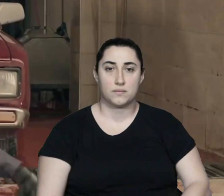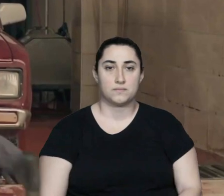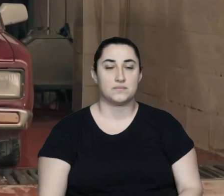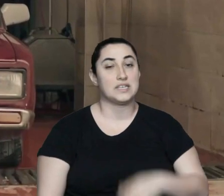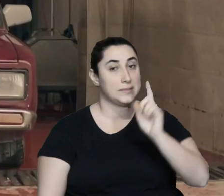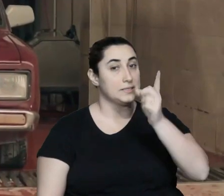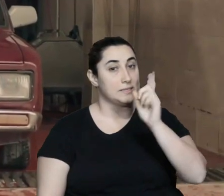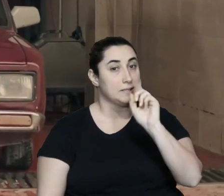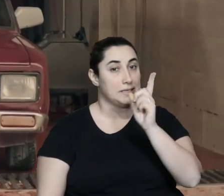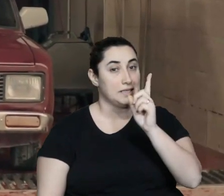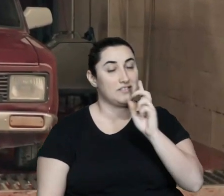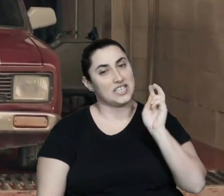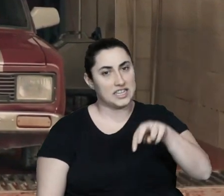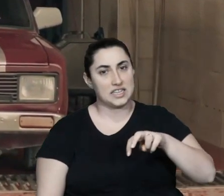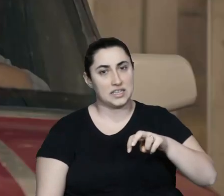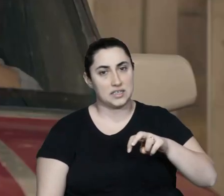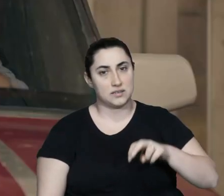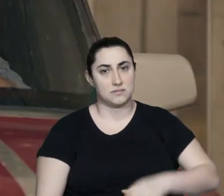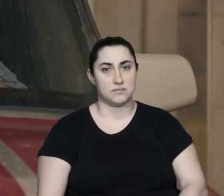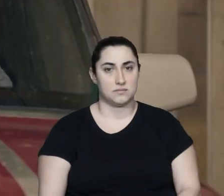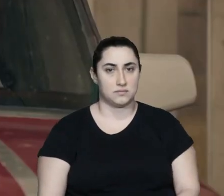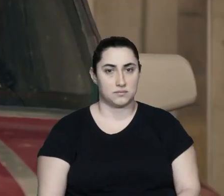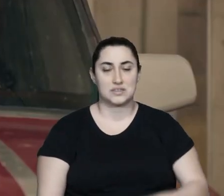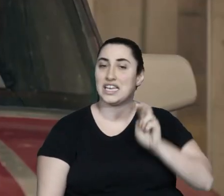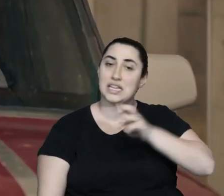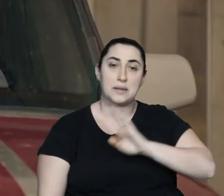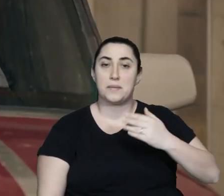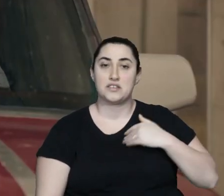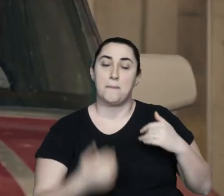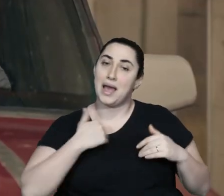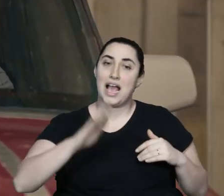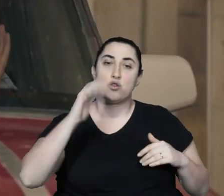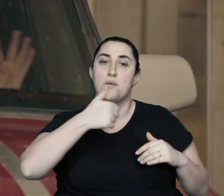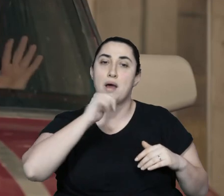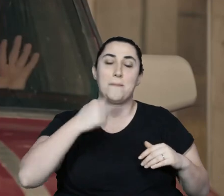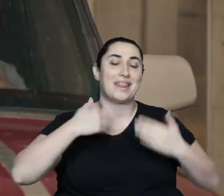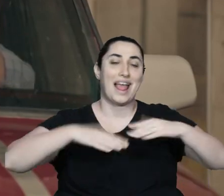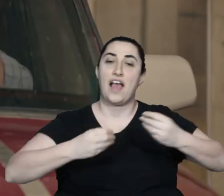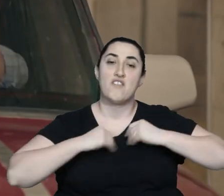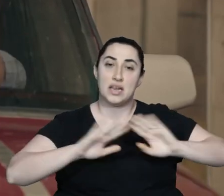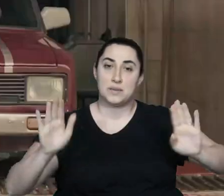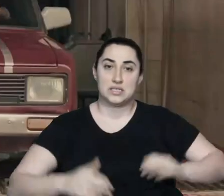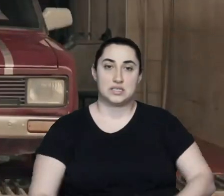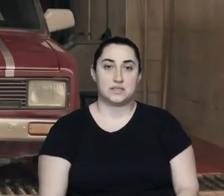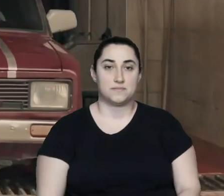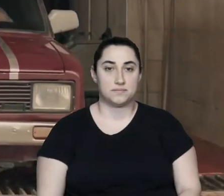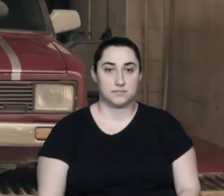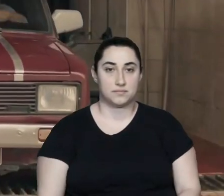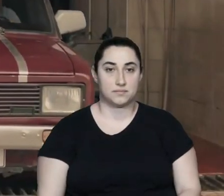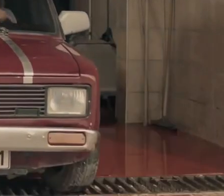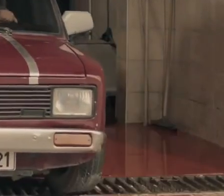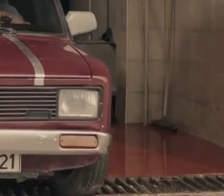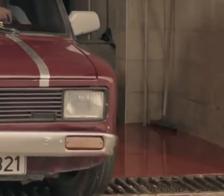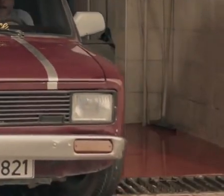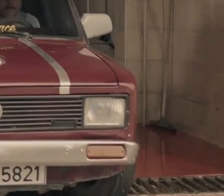Lan seni var ya, in lan arabadan! İnmem! Ben gidiyorum abi, bana engel olamazsın! Dur!